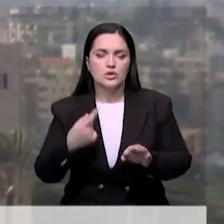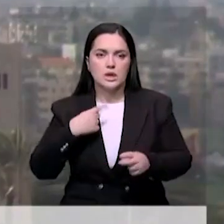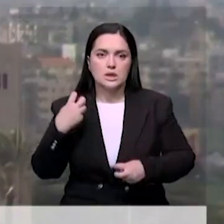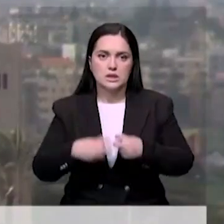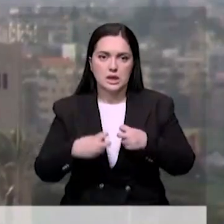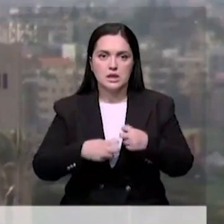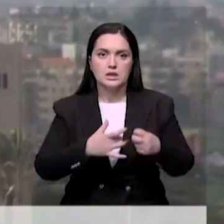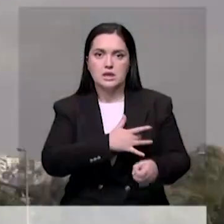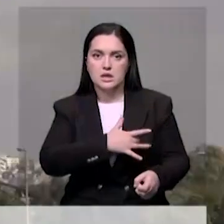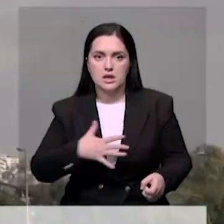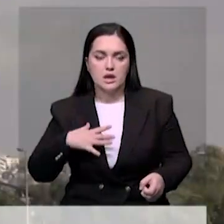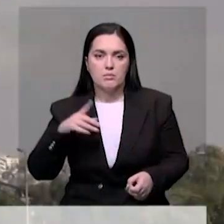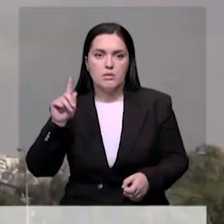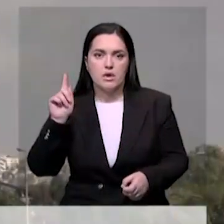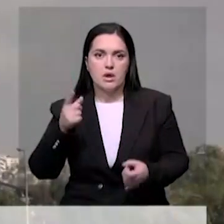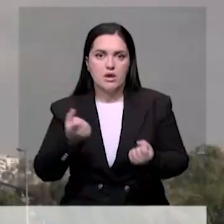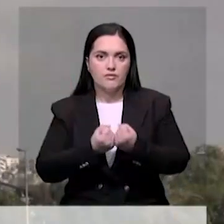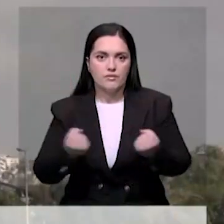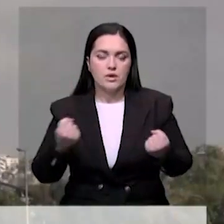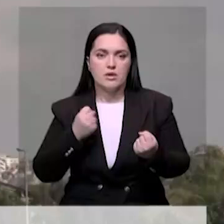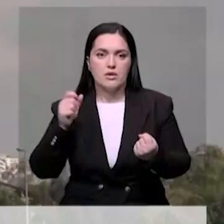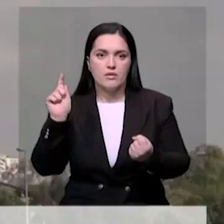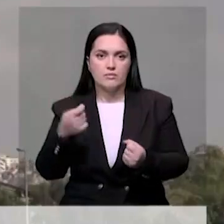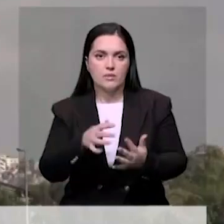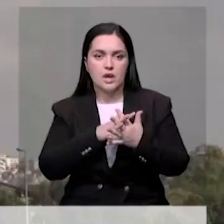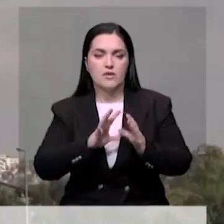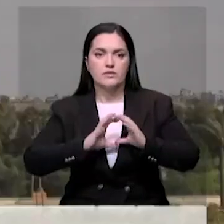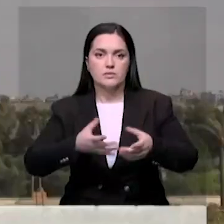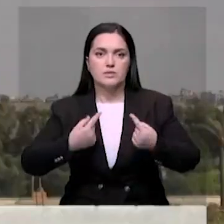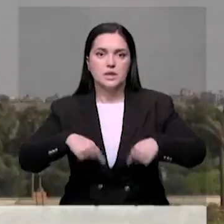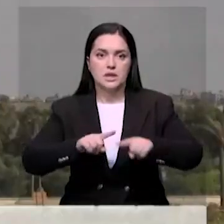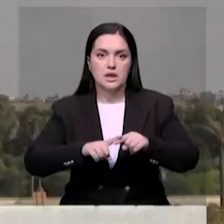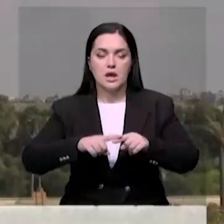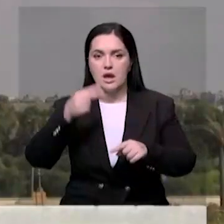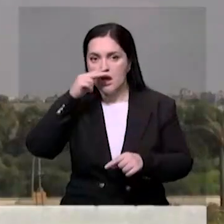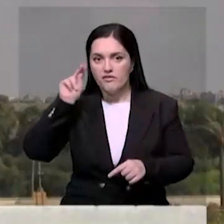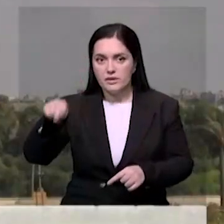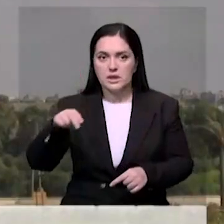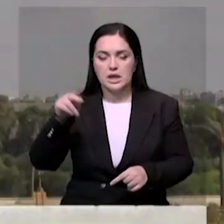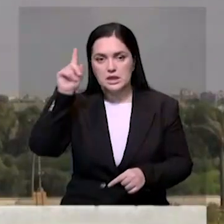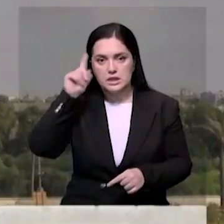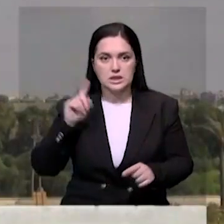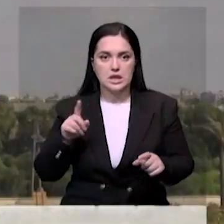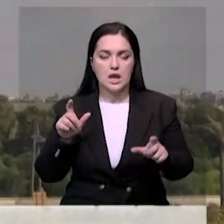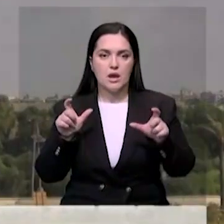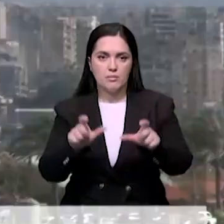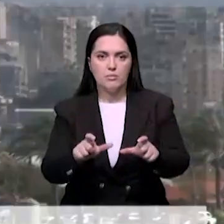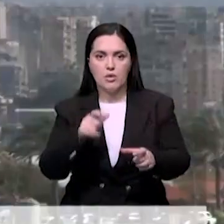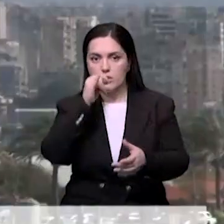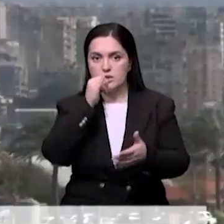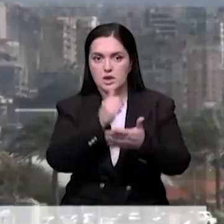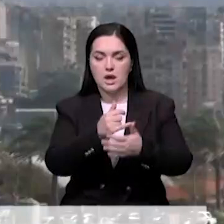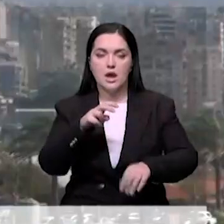уникальный опыт в лечении сложных травм и ранений, полученных в ходе взрывов. Ранее Всемирная организация здравоохранения также обвинила